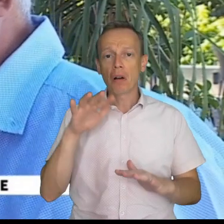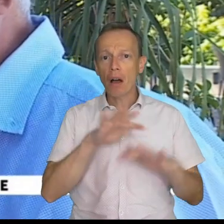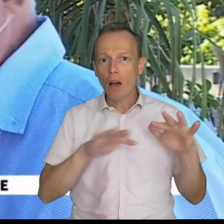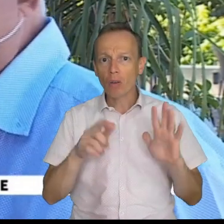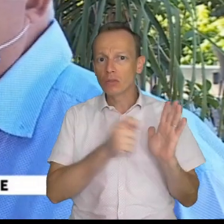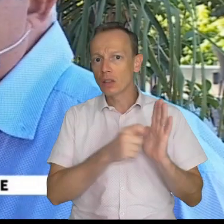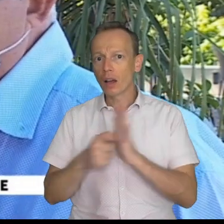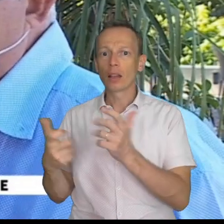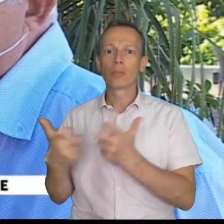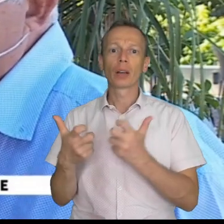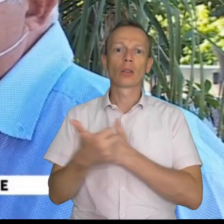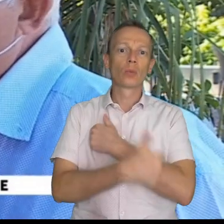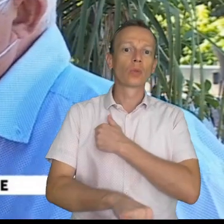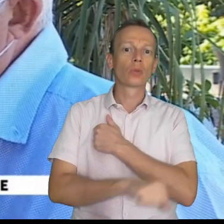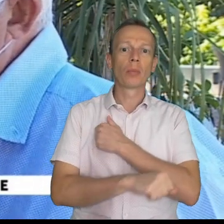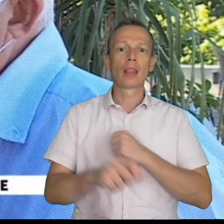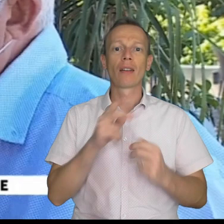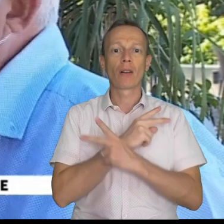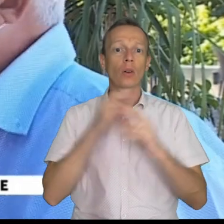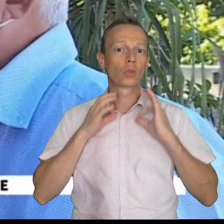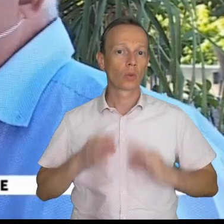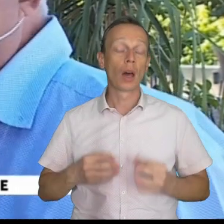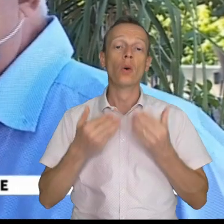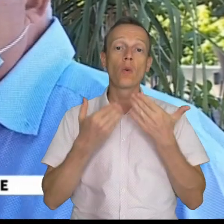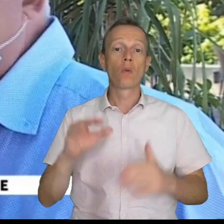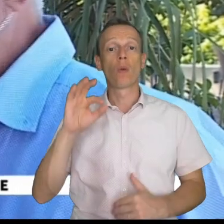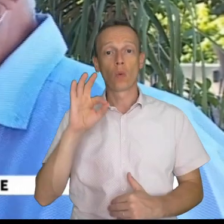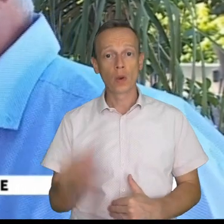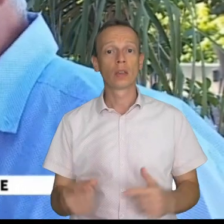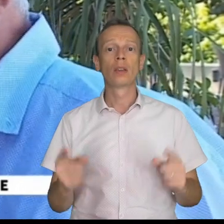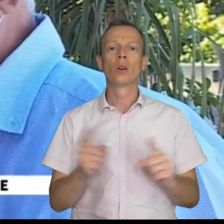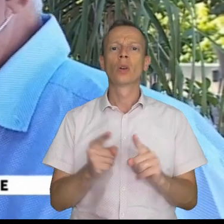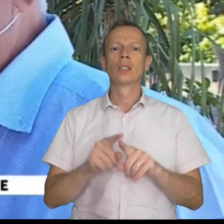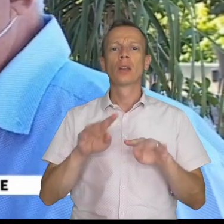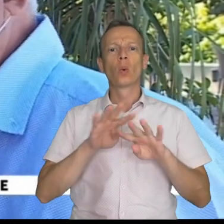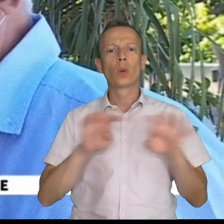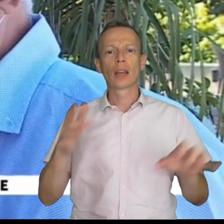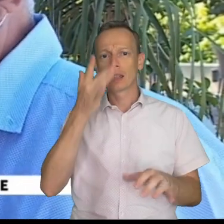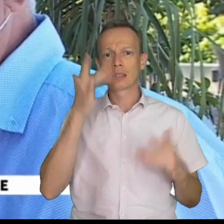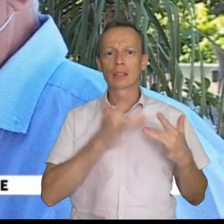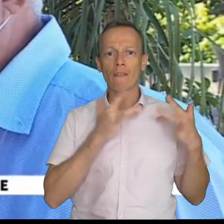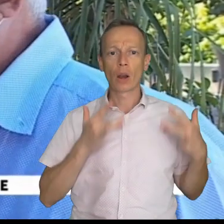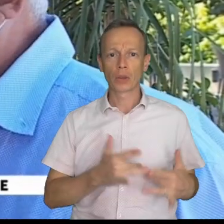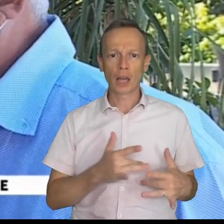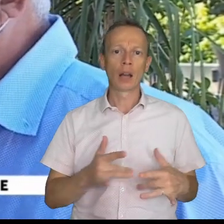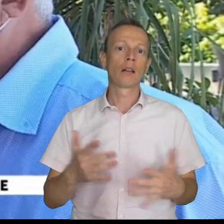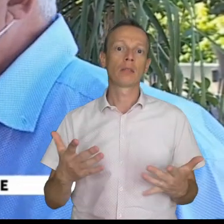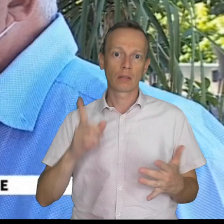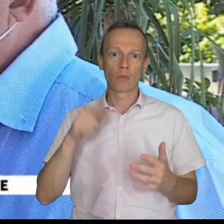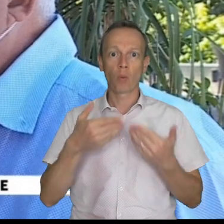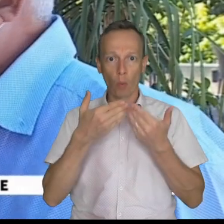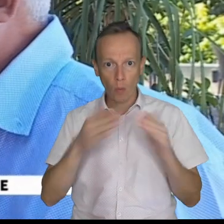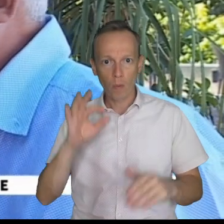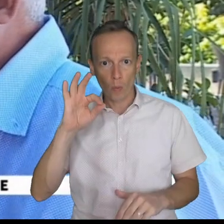un peu plus précises, savoir réouvrir sur la semaine de vacances scolaires. Évidemment, bien gérer notre week-end de la Saint-Valentin.